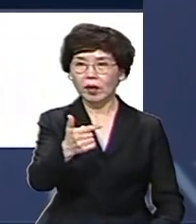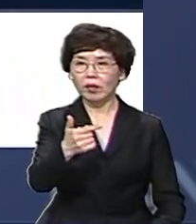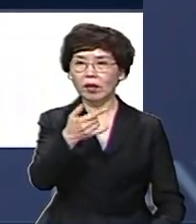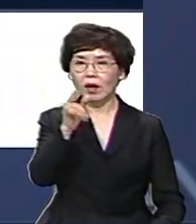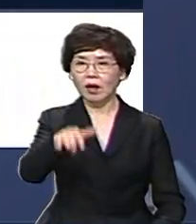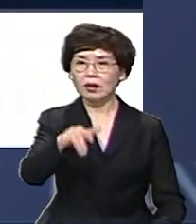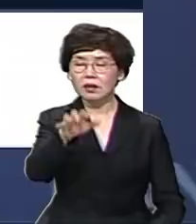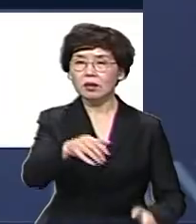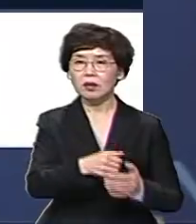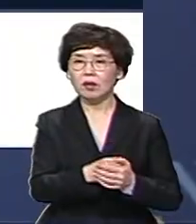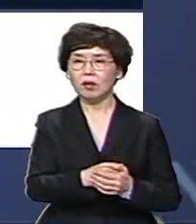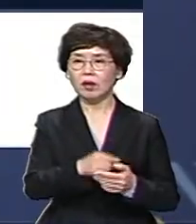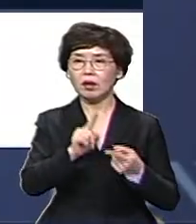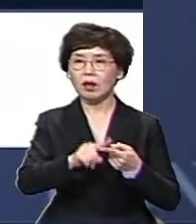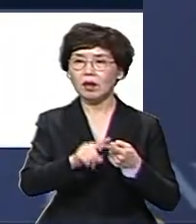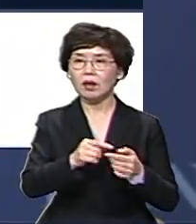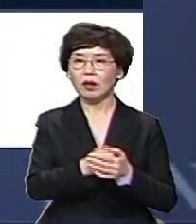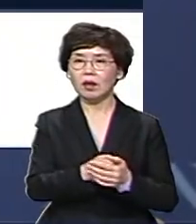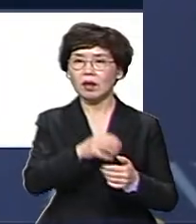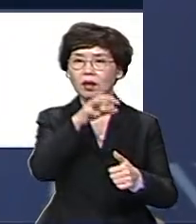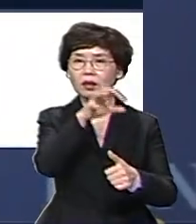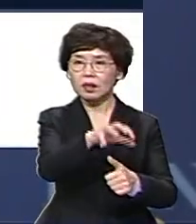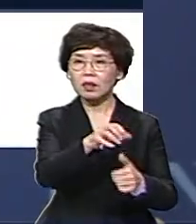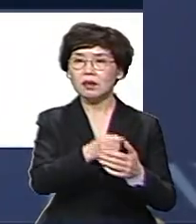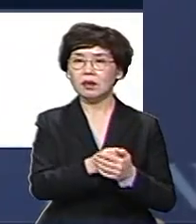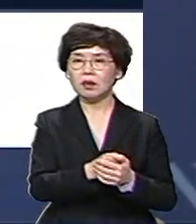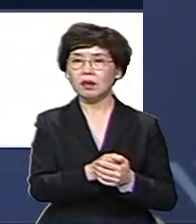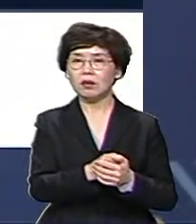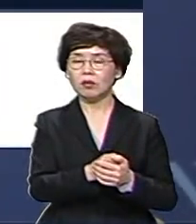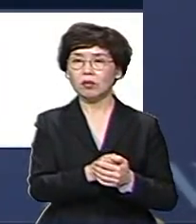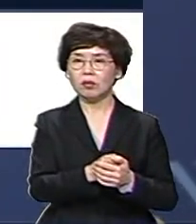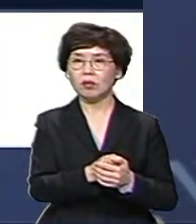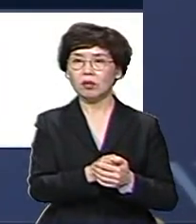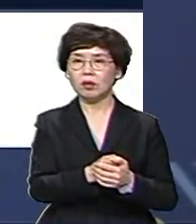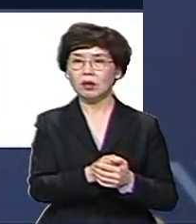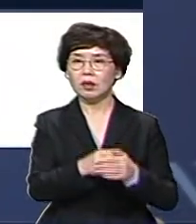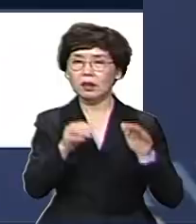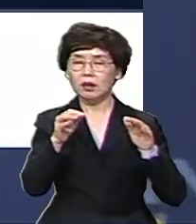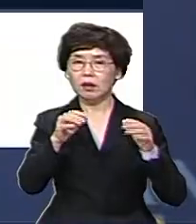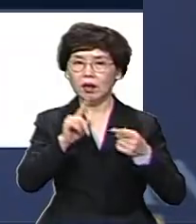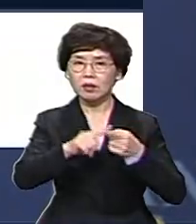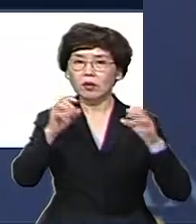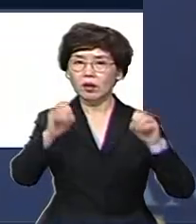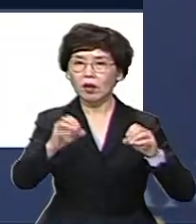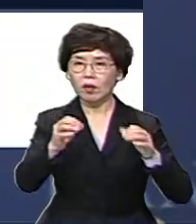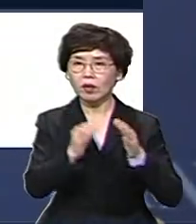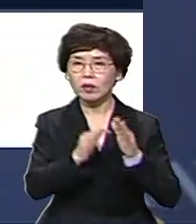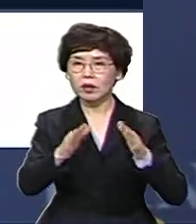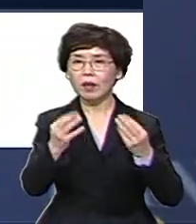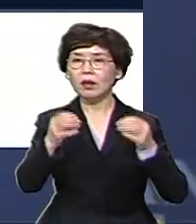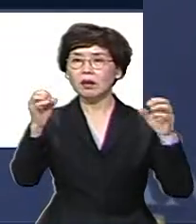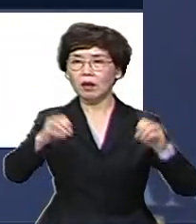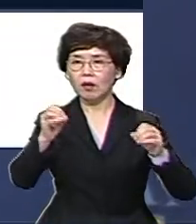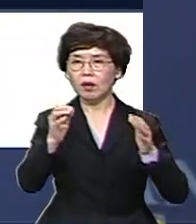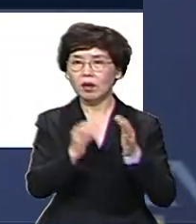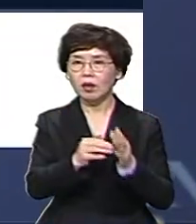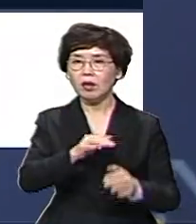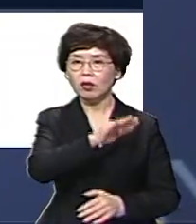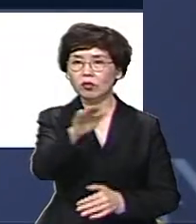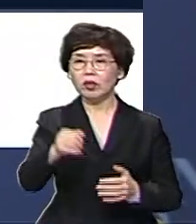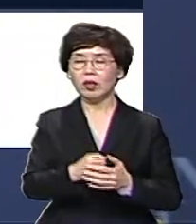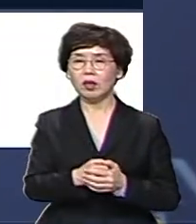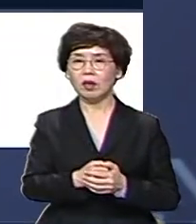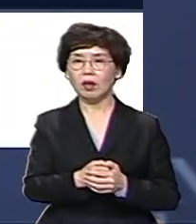추가 조치를 더 요구했던 것입니다. 그것은 과거에 아주 오래 전부터 진행이 됐던 것이죠. 영변 핵시설 조치에